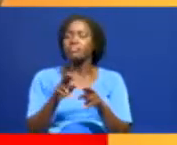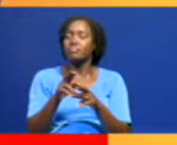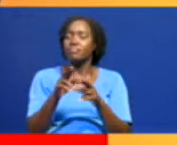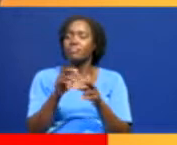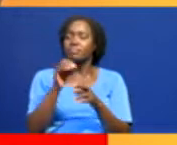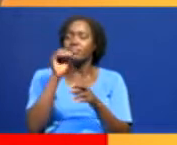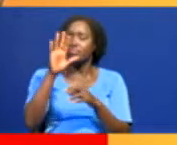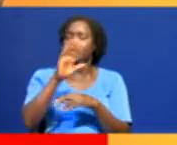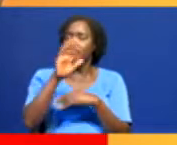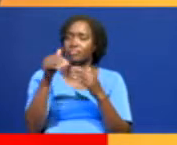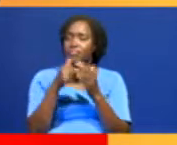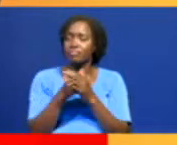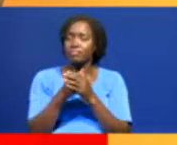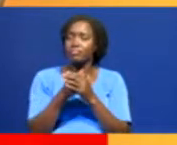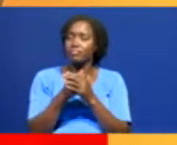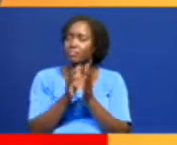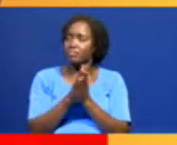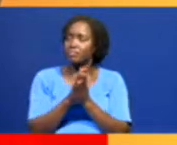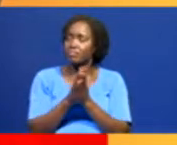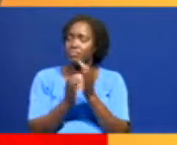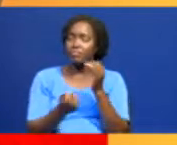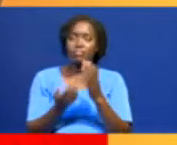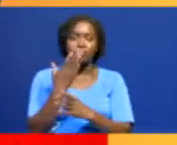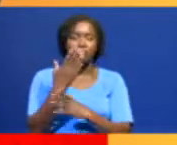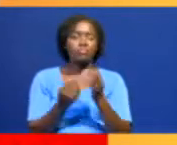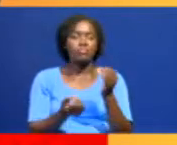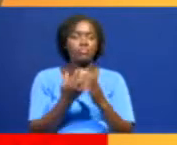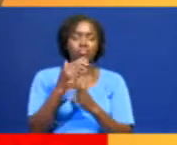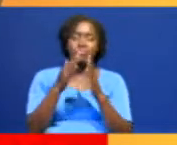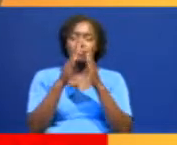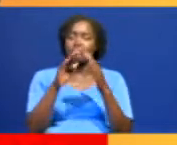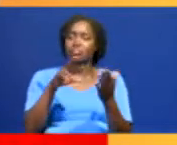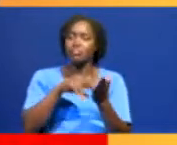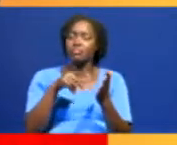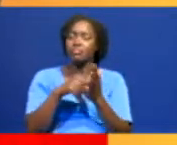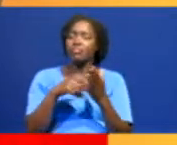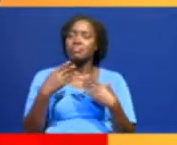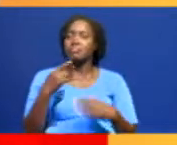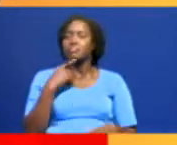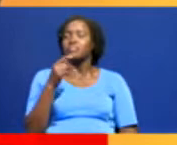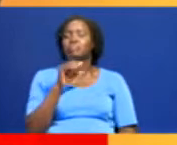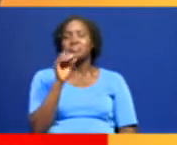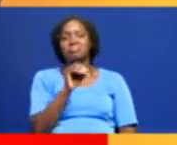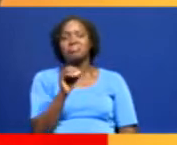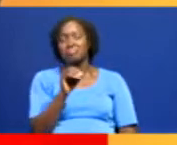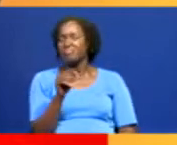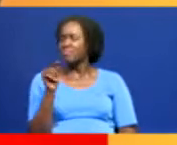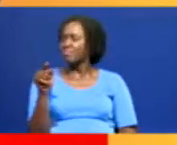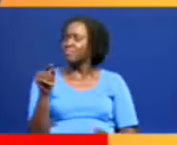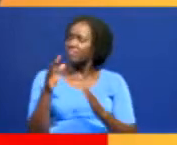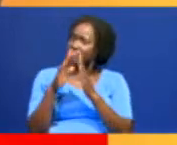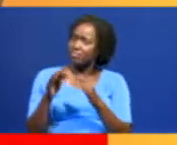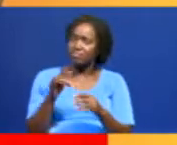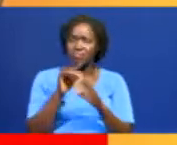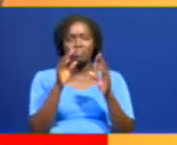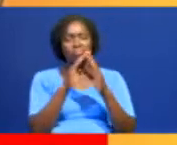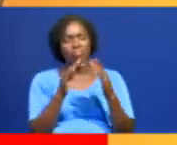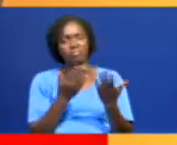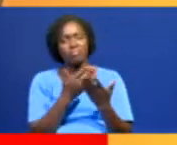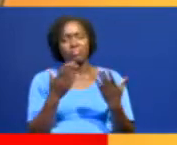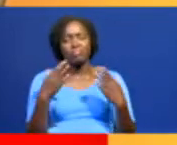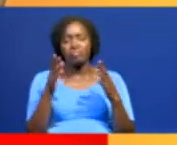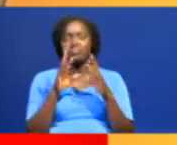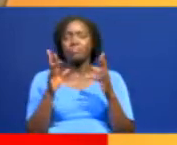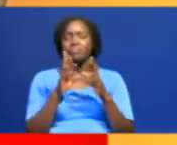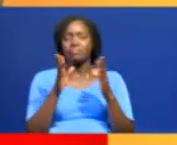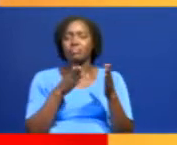pia ameingia mahali, kila mahali kuzindua mambo ya nyumba. Watu walisema hii nyumba, lakini sasa tayari watu wameanza